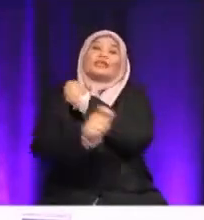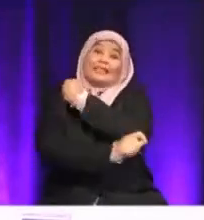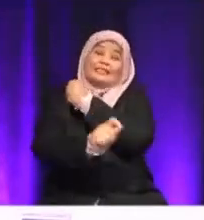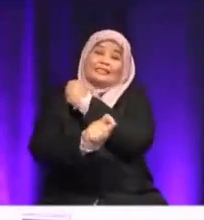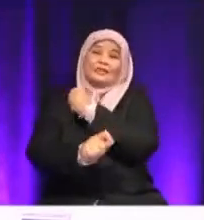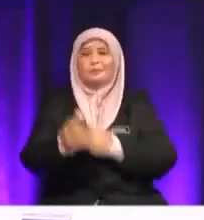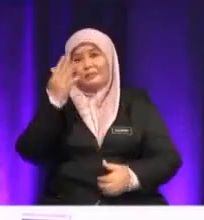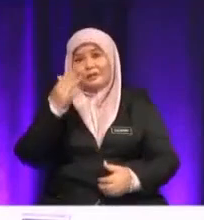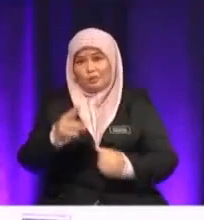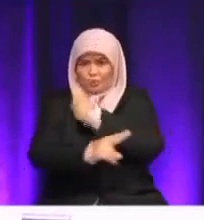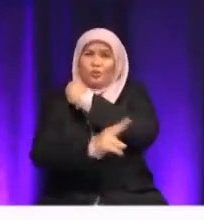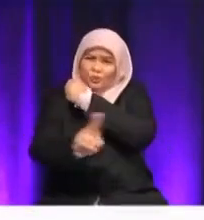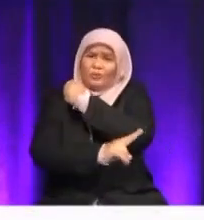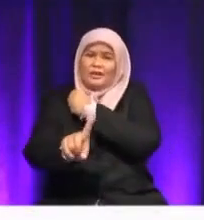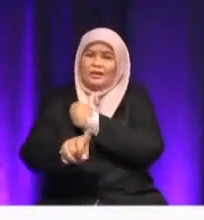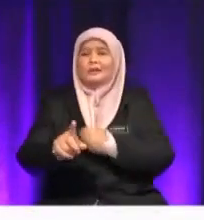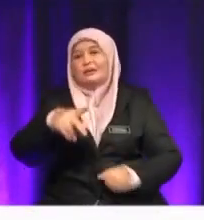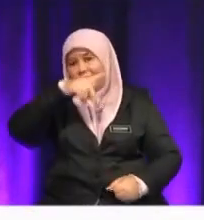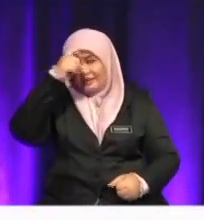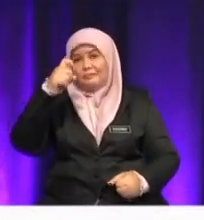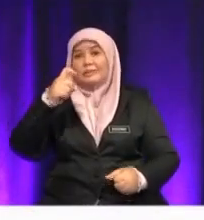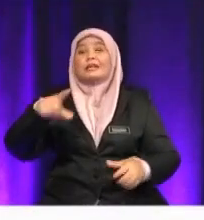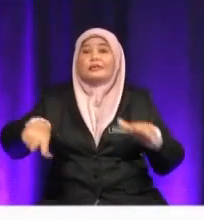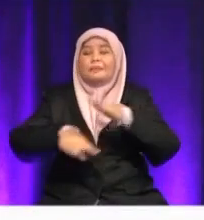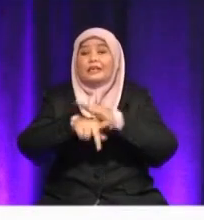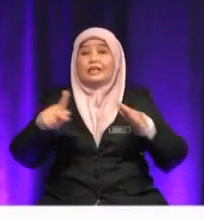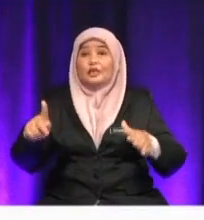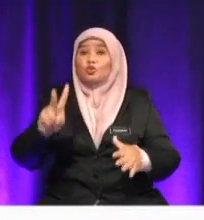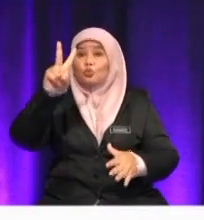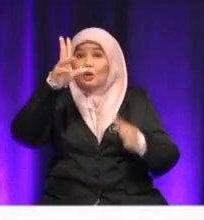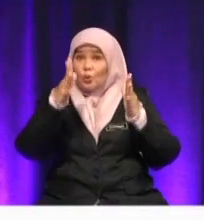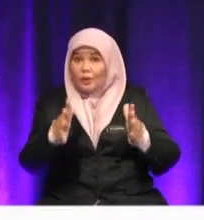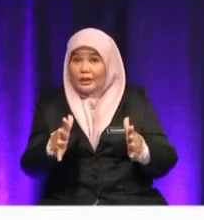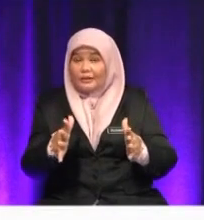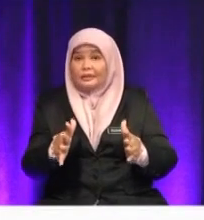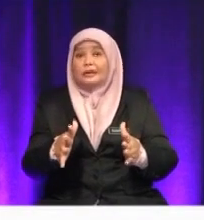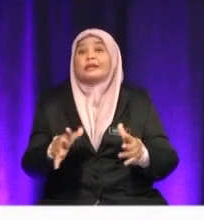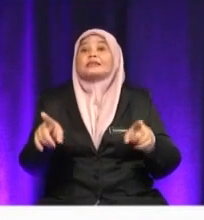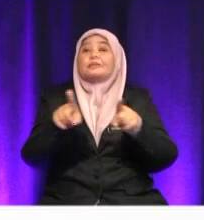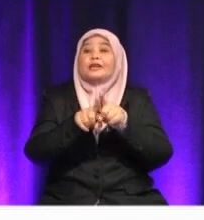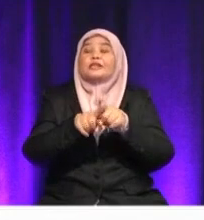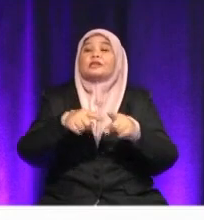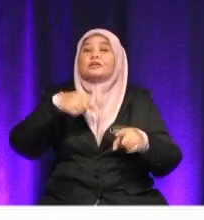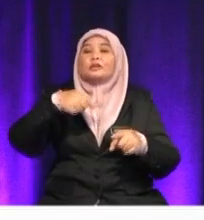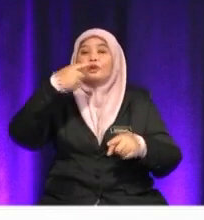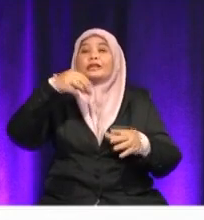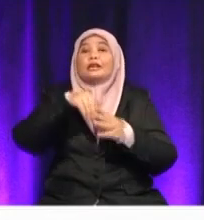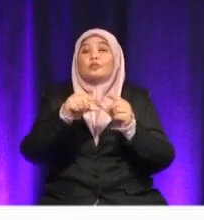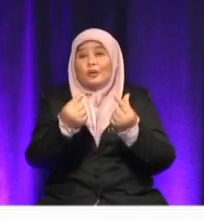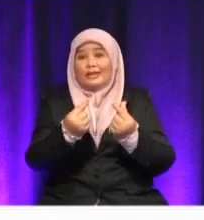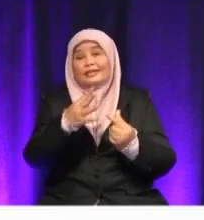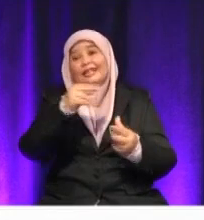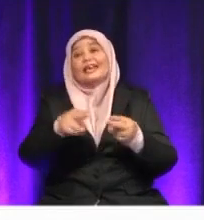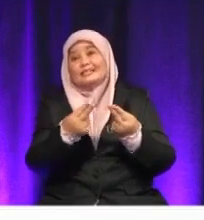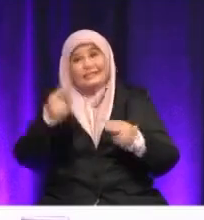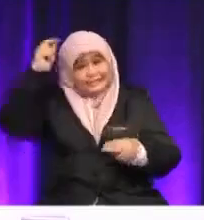Sebab kita melibatkan dua orang ustaz dan disebutkan dalam Quran dan juga hadis Nabi sallallahu alaihi wasallam. Okey, tanya.